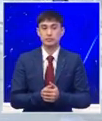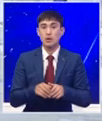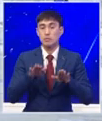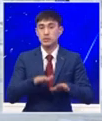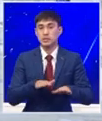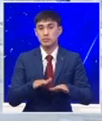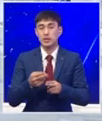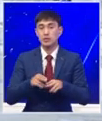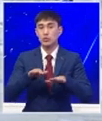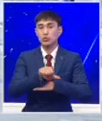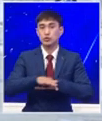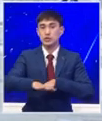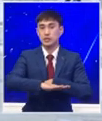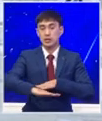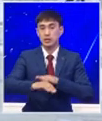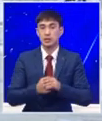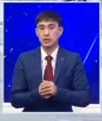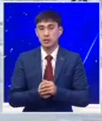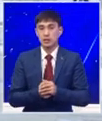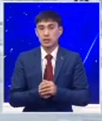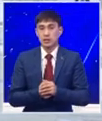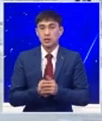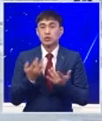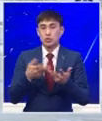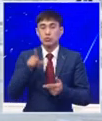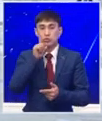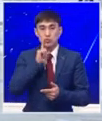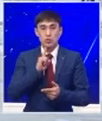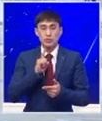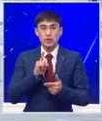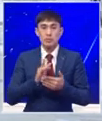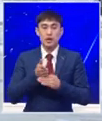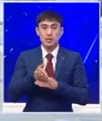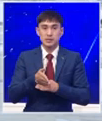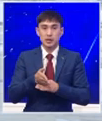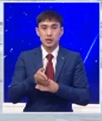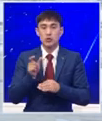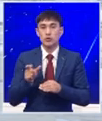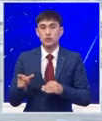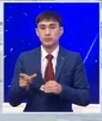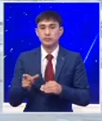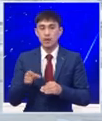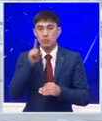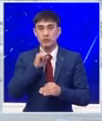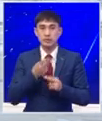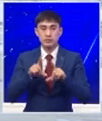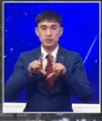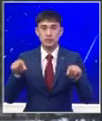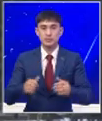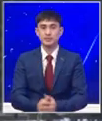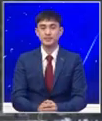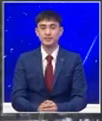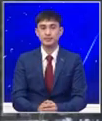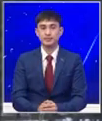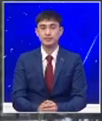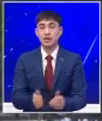расположены на этих участках, вот, и насколько будут удобны проезды и людям пользоваться этими зданиями. Кроме